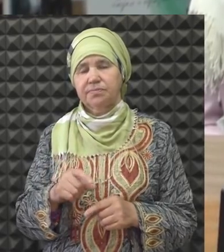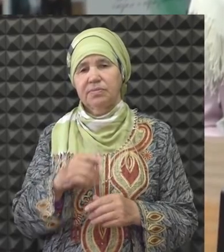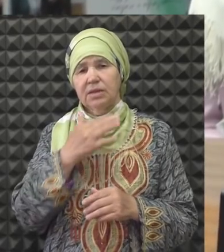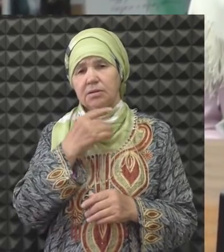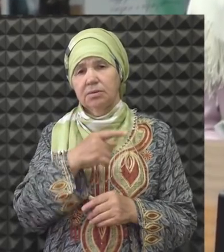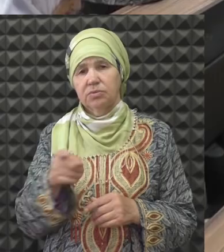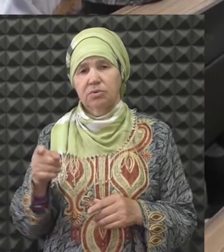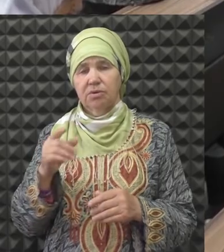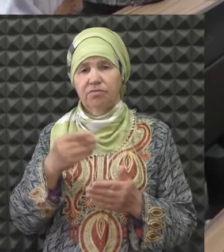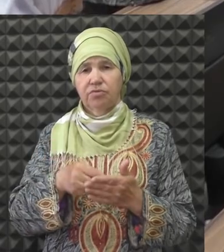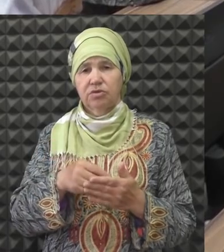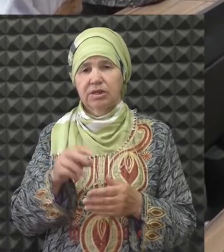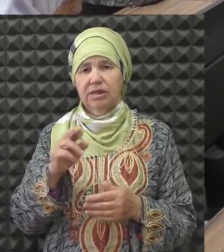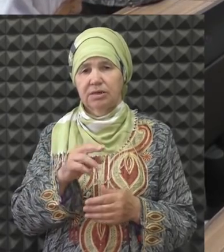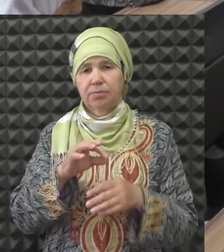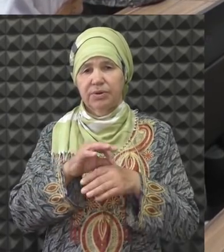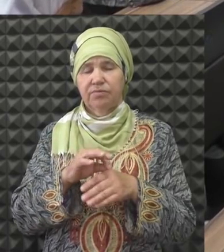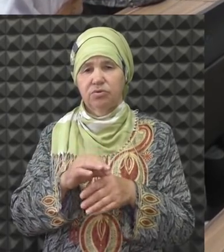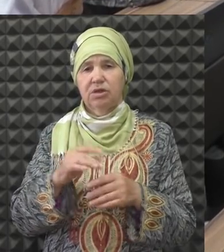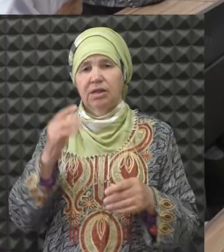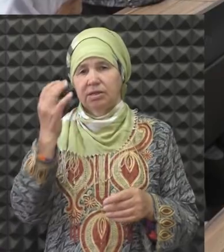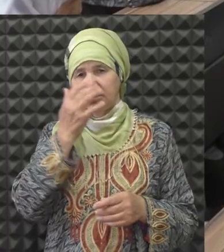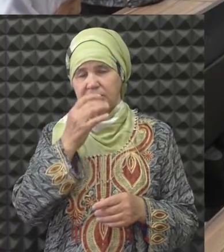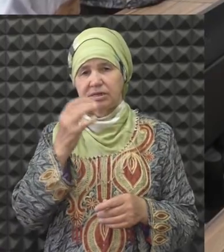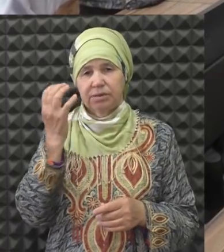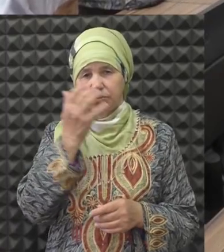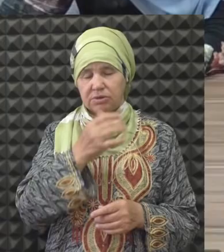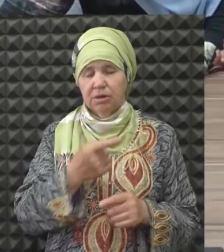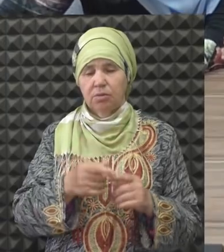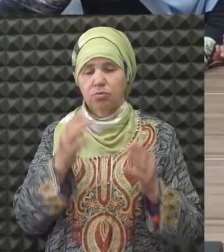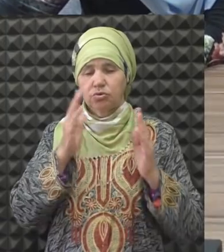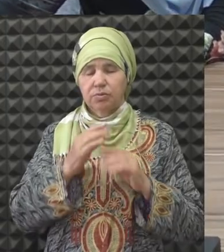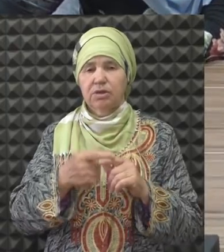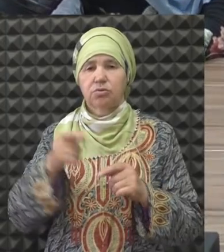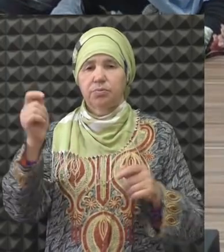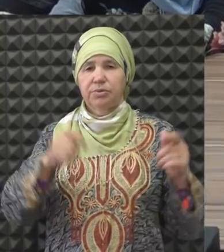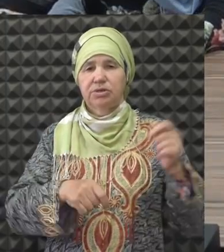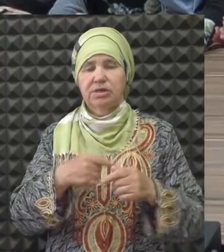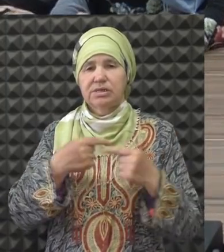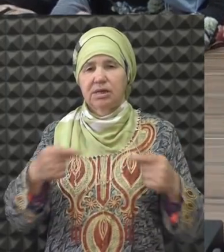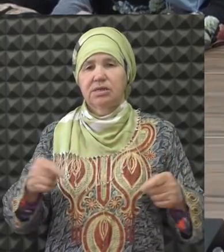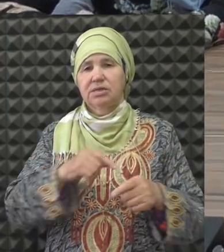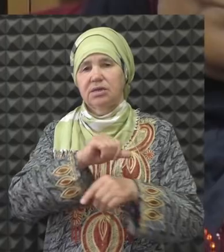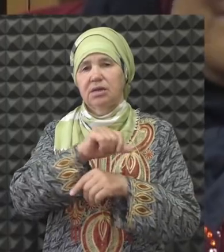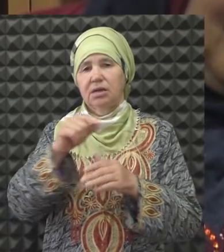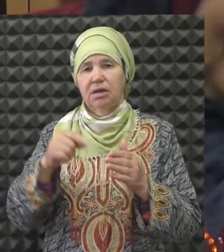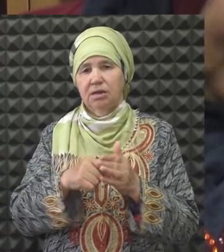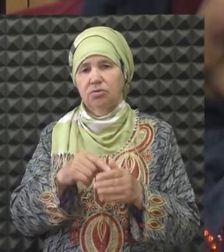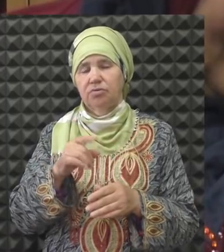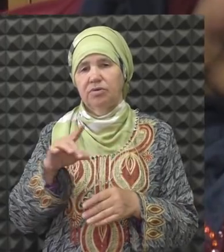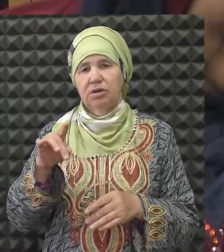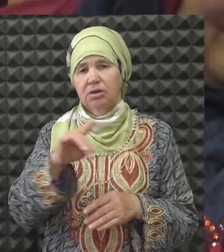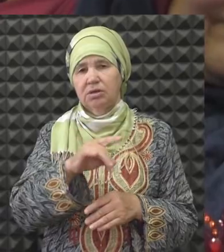На протяжении уже многих лет фонд «Ярдам» во время Рамадана проводит курсы для незрячих и слабовидящих мусульман, которые приезжают с разных регионов